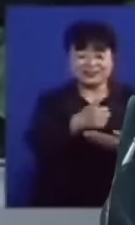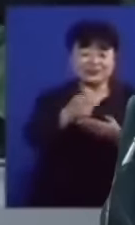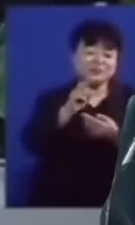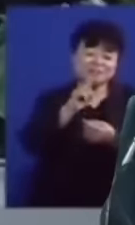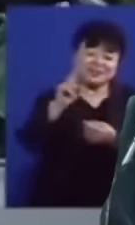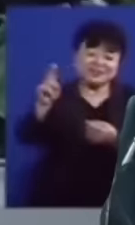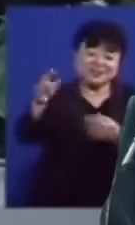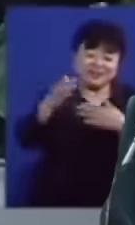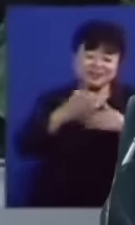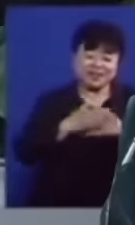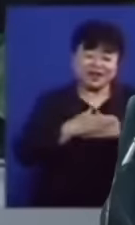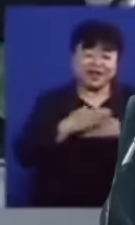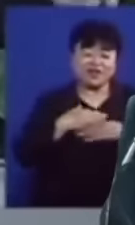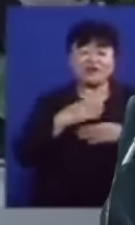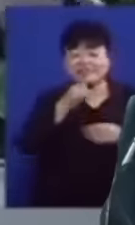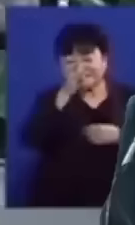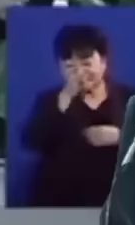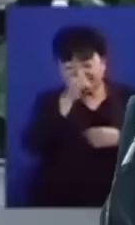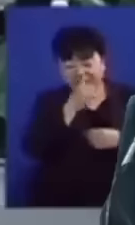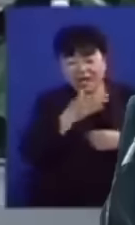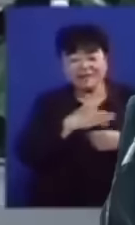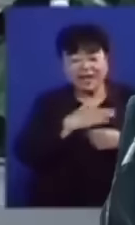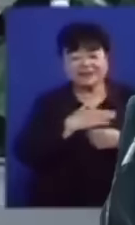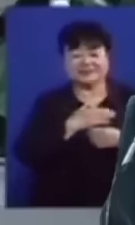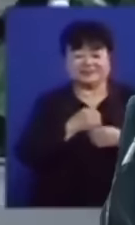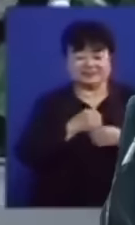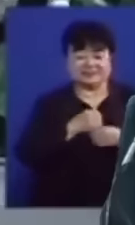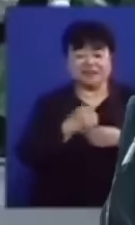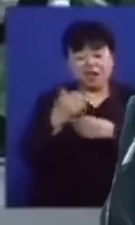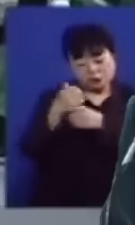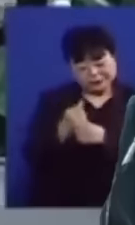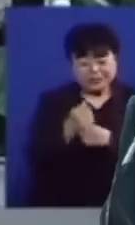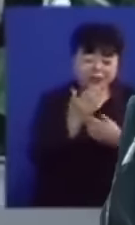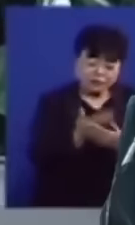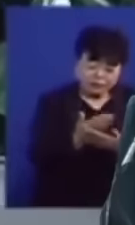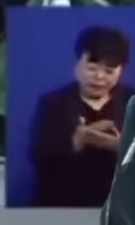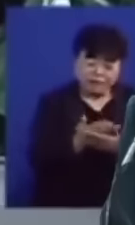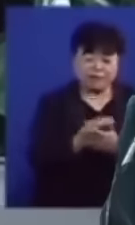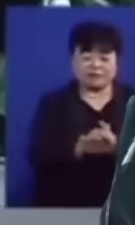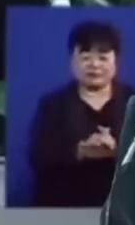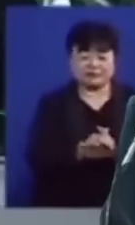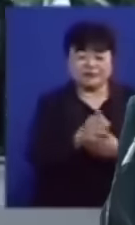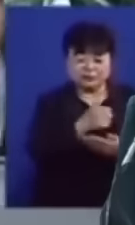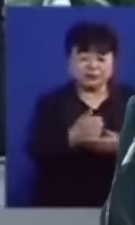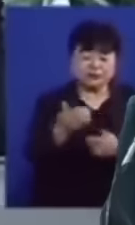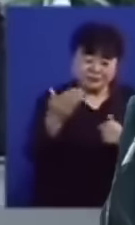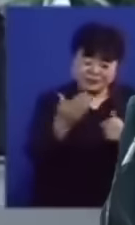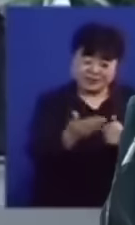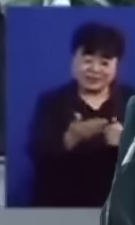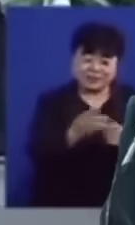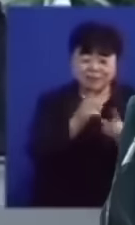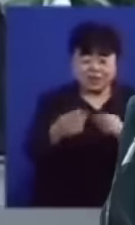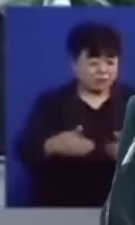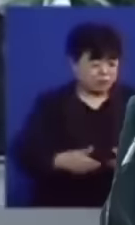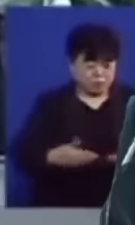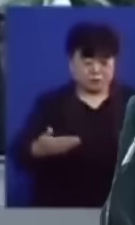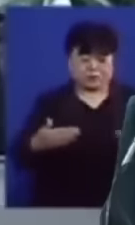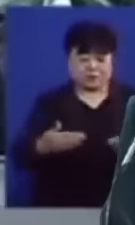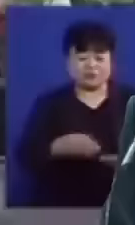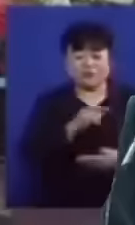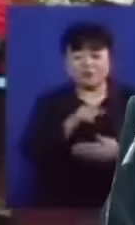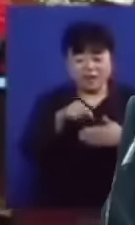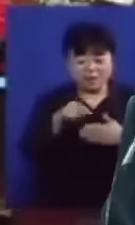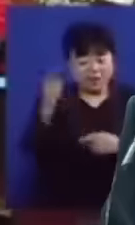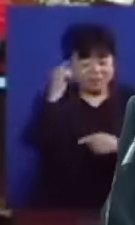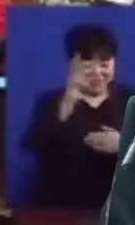주님이시여 내가 여기 있나이다. 나를 붙들어 주시옵소서. 주님께서 말할 필요 없이 우리